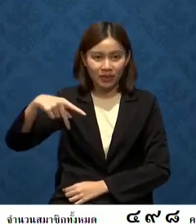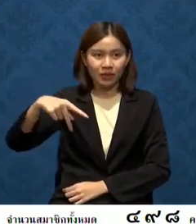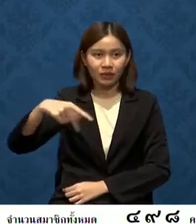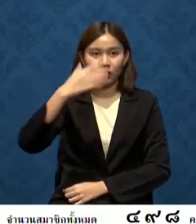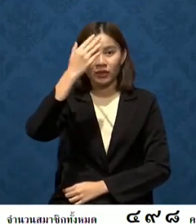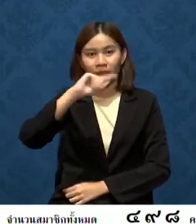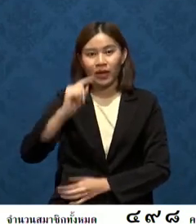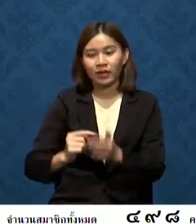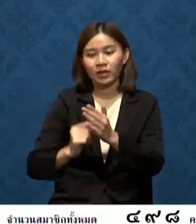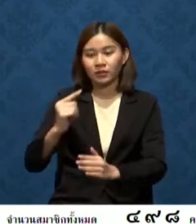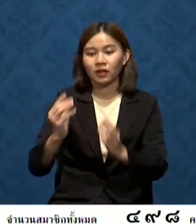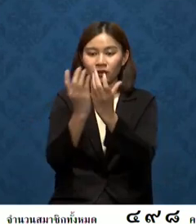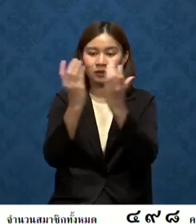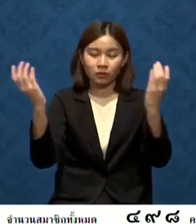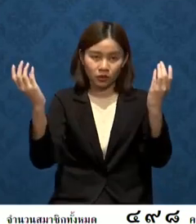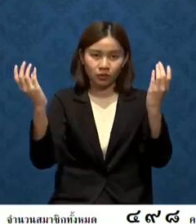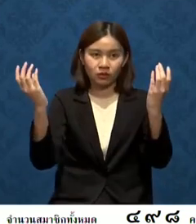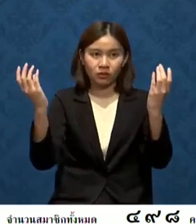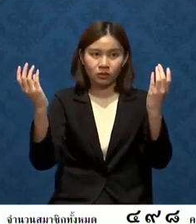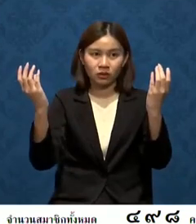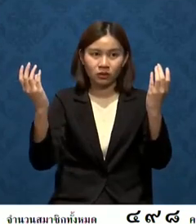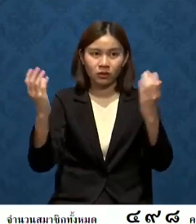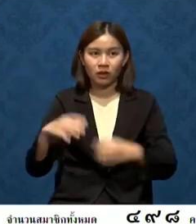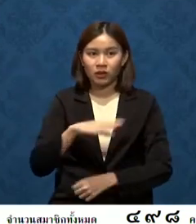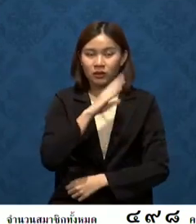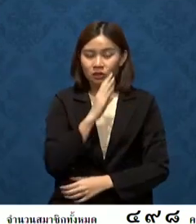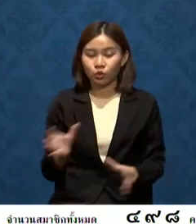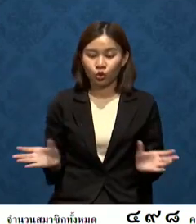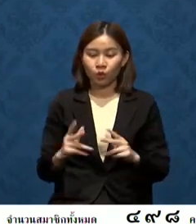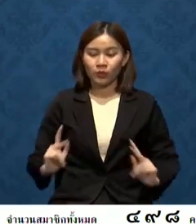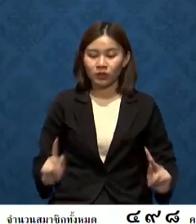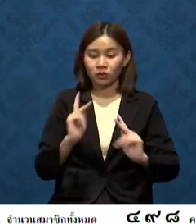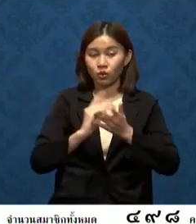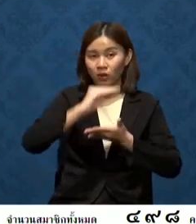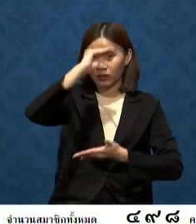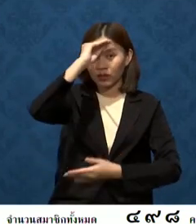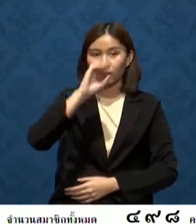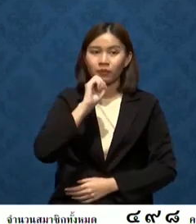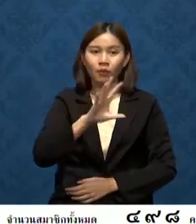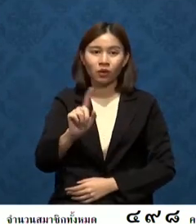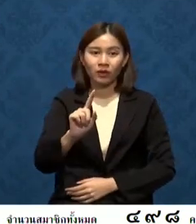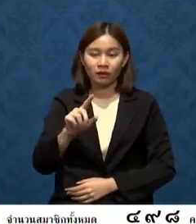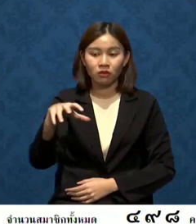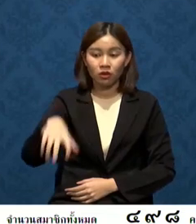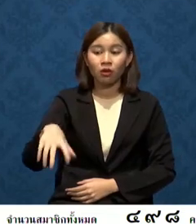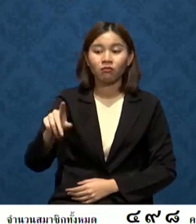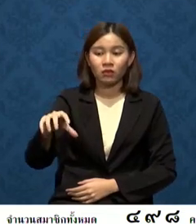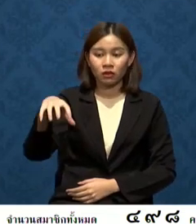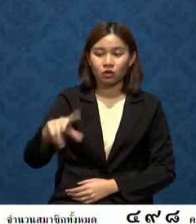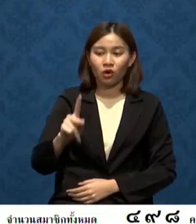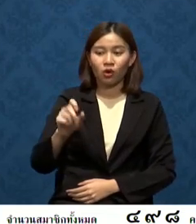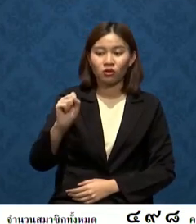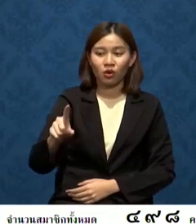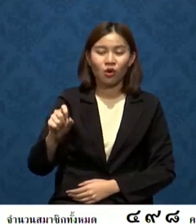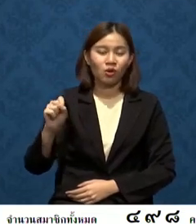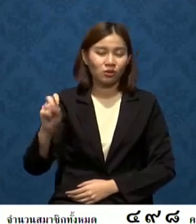เพราะรัฐธรรมนูญคือถ้าในวงการกระทรวงศึกษาก็บอกว่าก็ดีเหมือนกันจะ